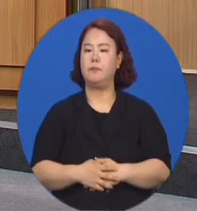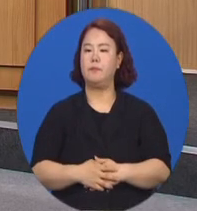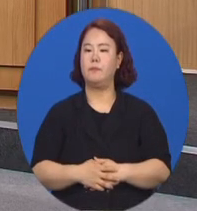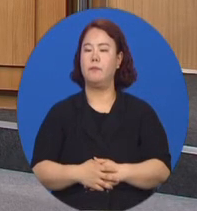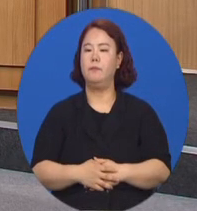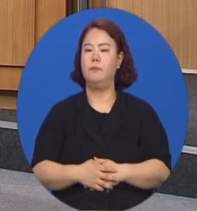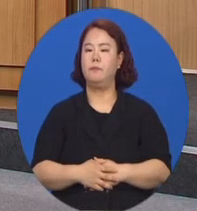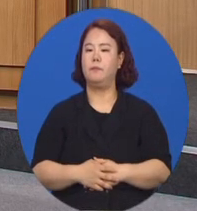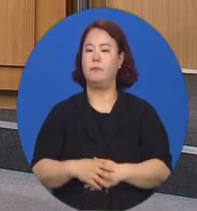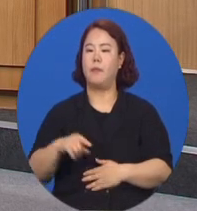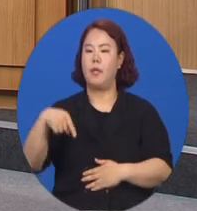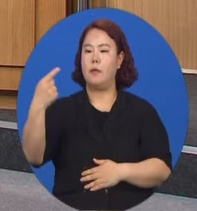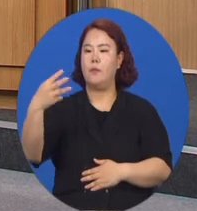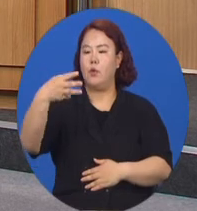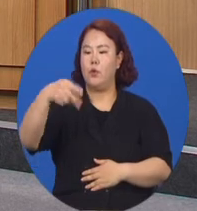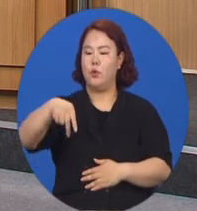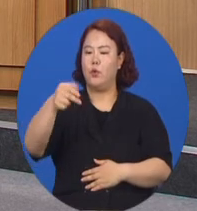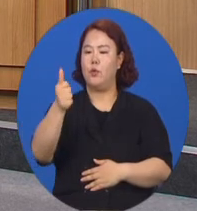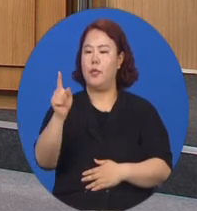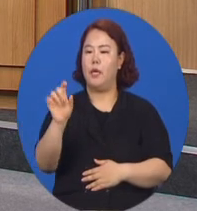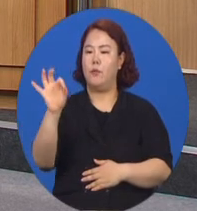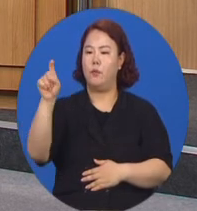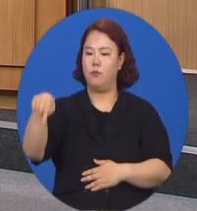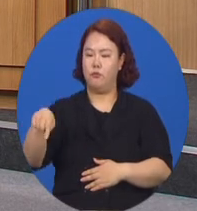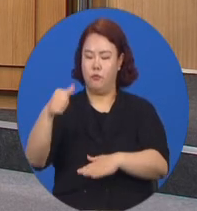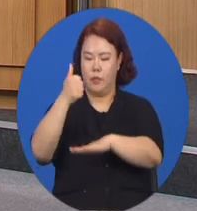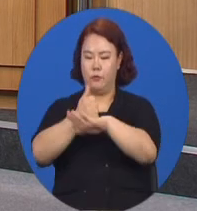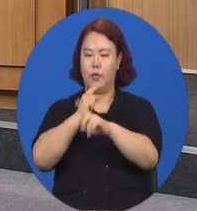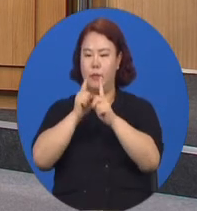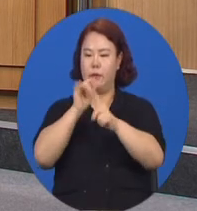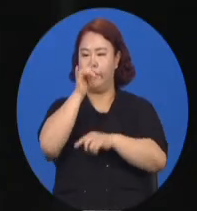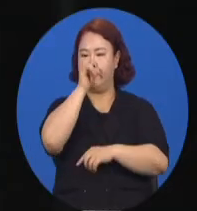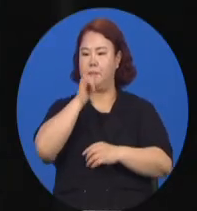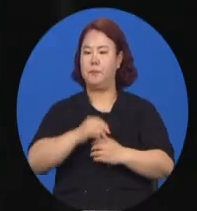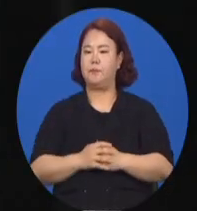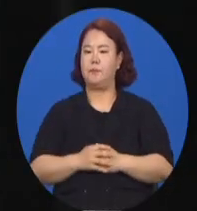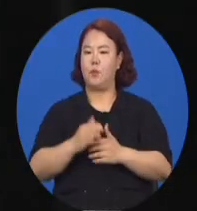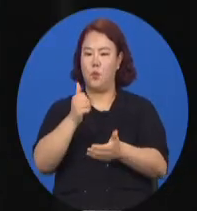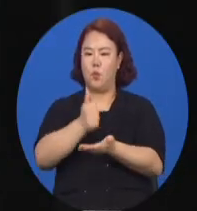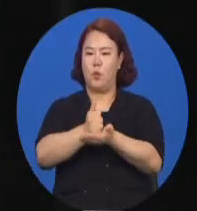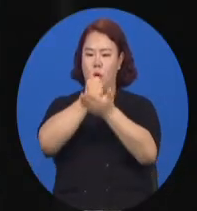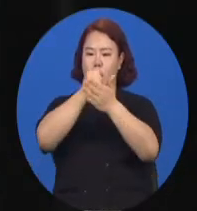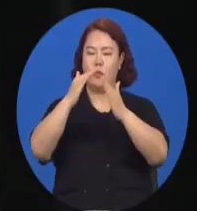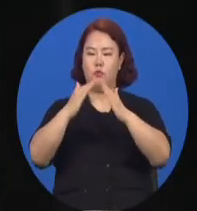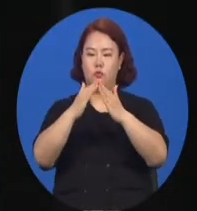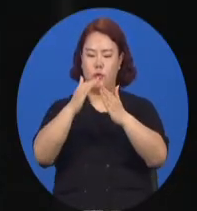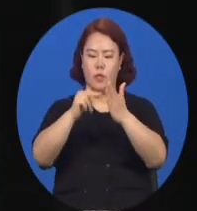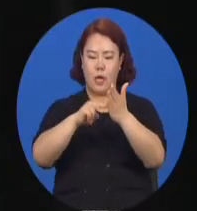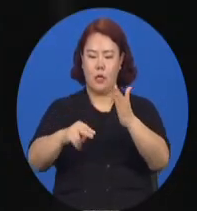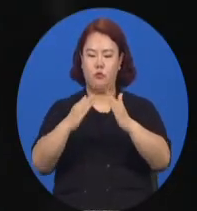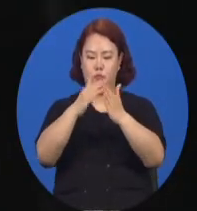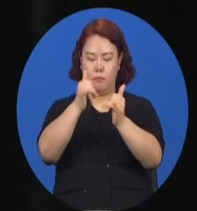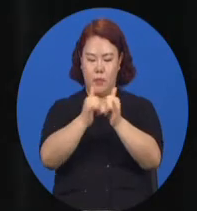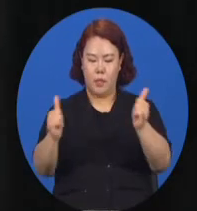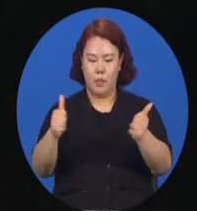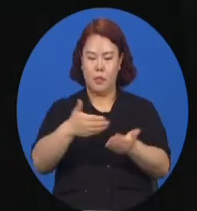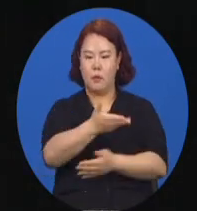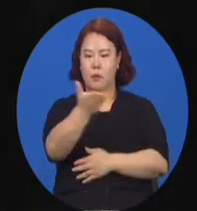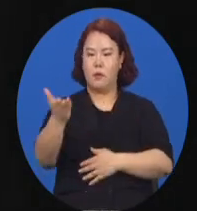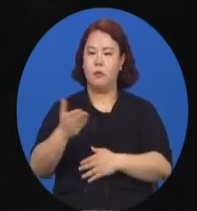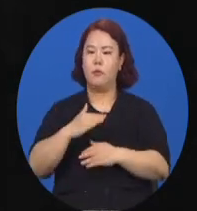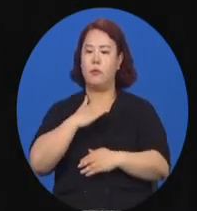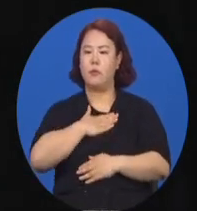네, 자, 이어서 류한우 후보의 마무리 발언 듣겠습니다. 존경하는 단양 군민 여러분,